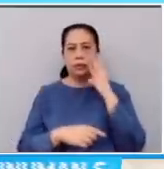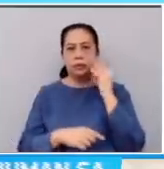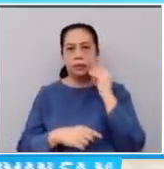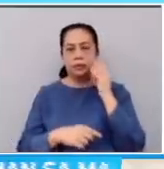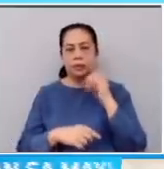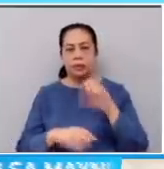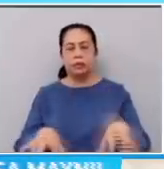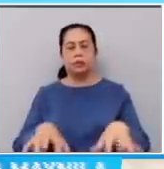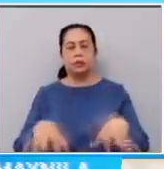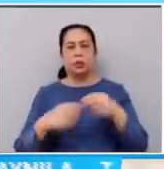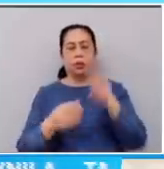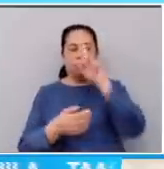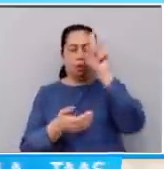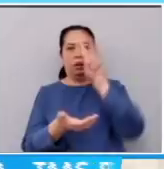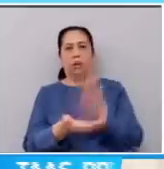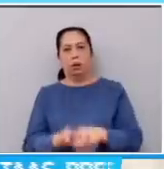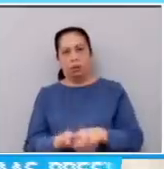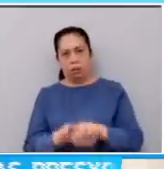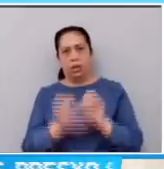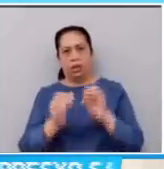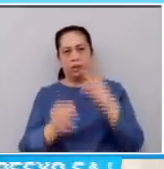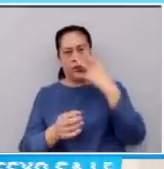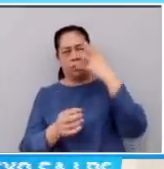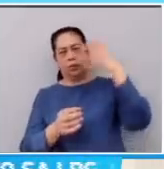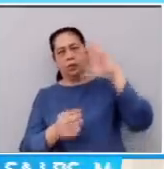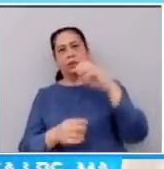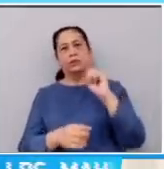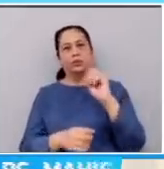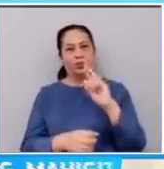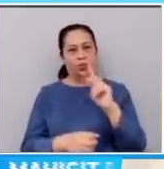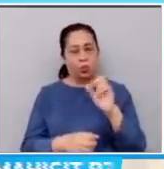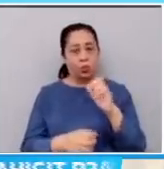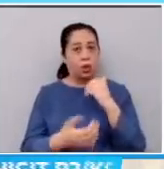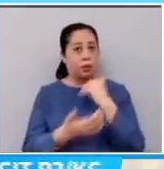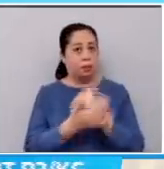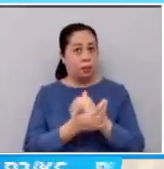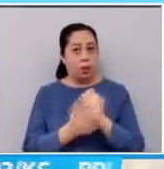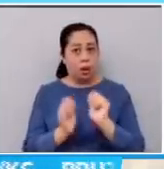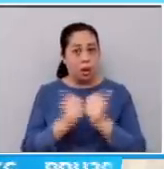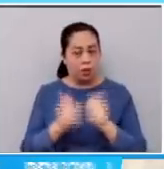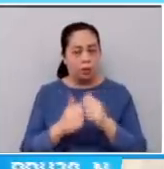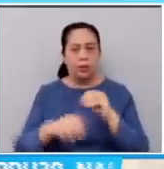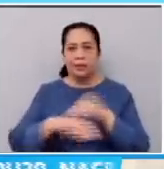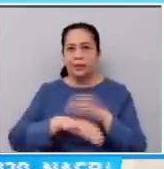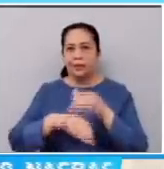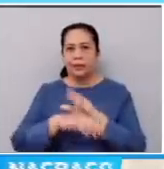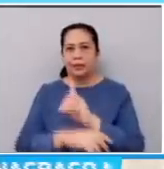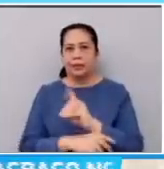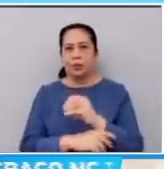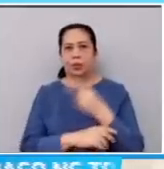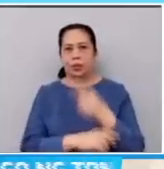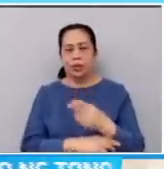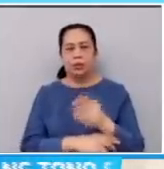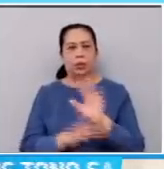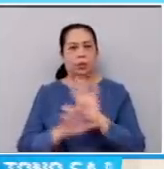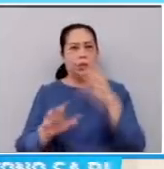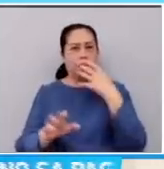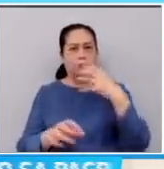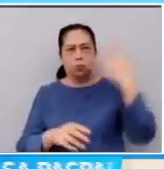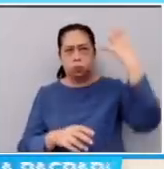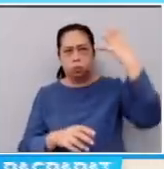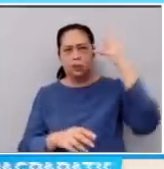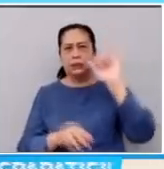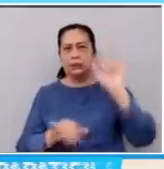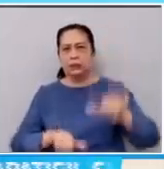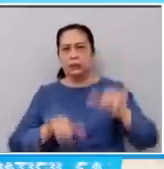mawala ng malay ang isang na heat stroke. Para makaiwas sa heat stroke, payo ng Department of Health, huwag masyadong magtagal sa labas kung